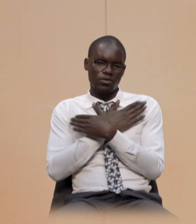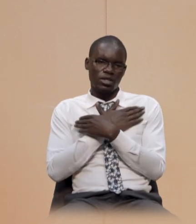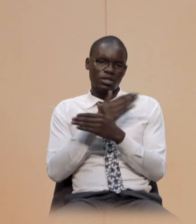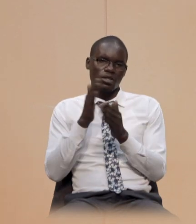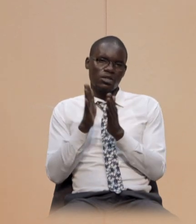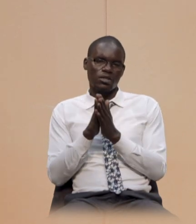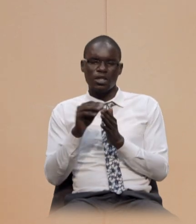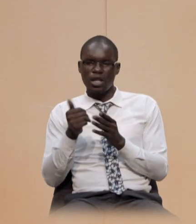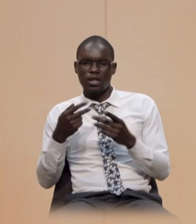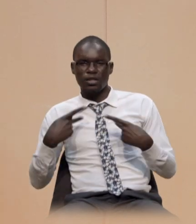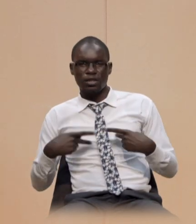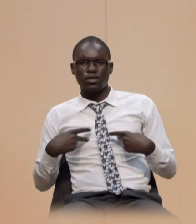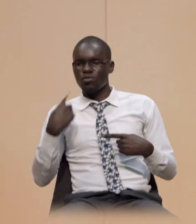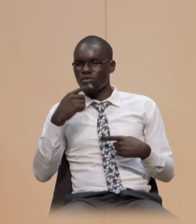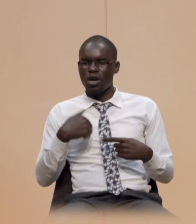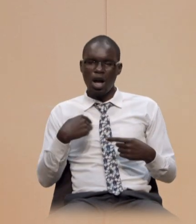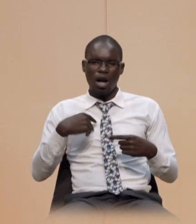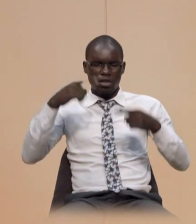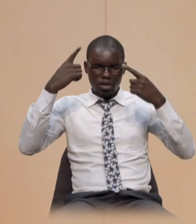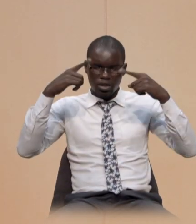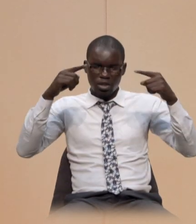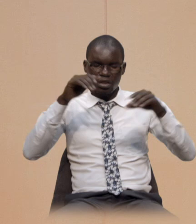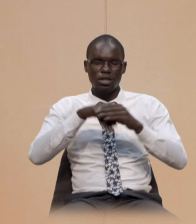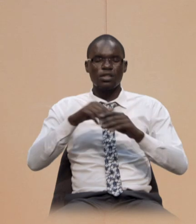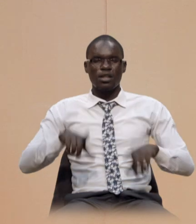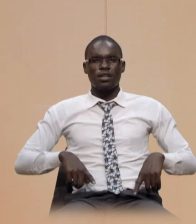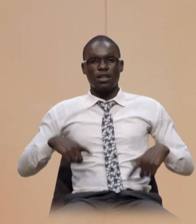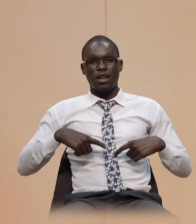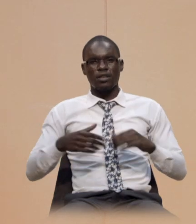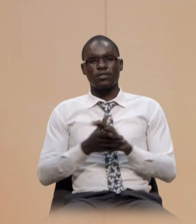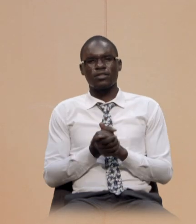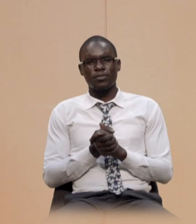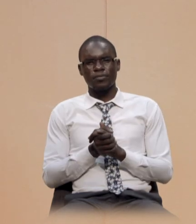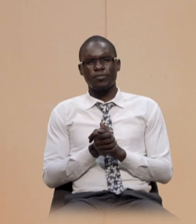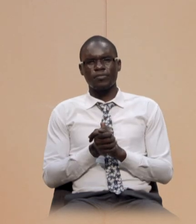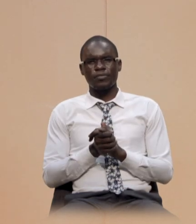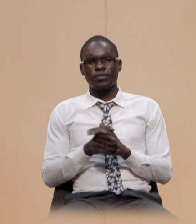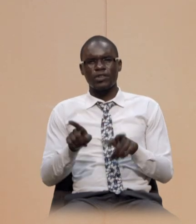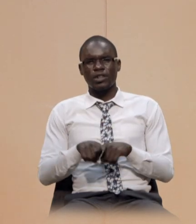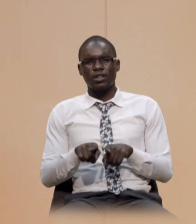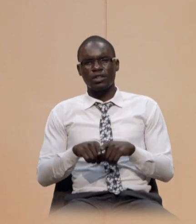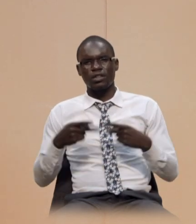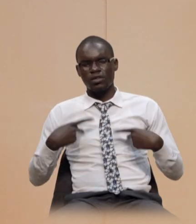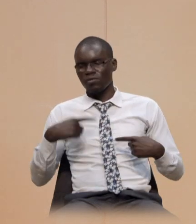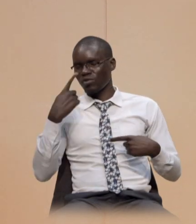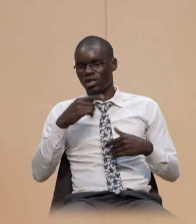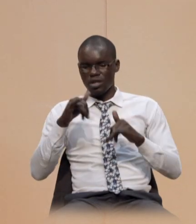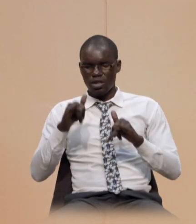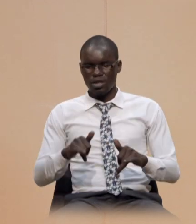ambao wamefaulu katika maisha. Usifikiri kwamba hata wale walio wawili huwa wanakaa